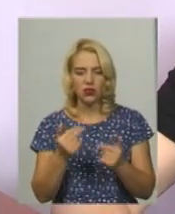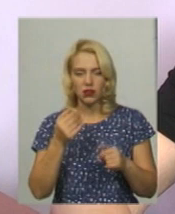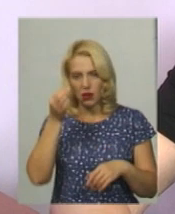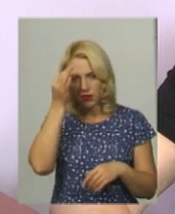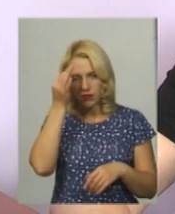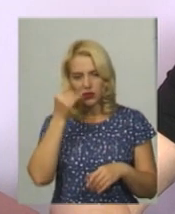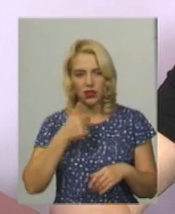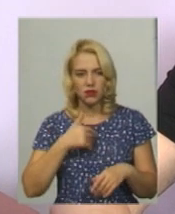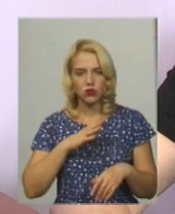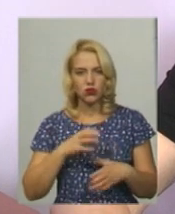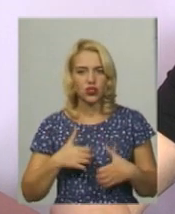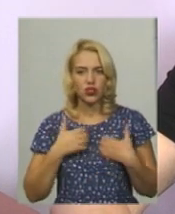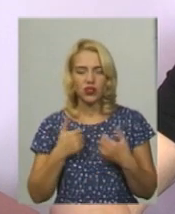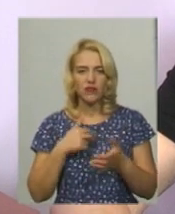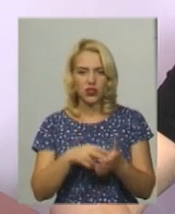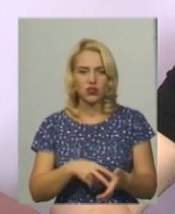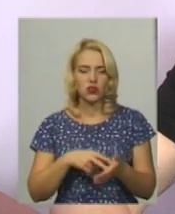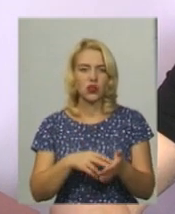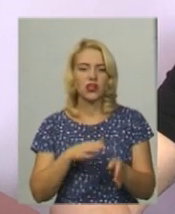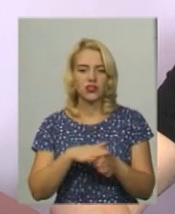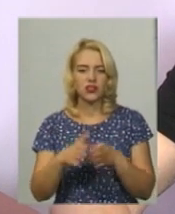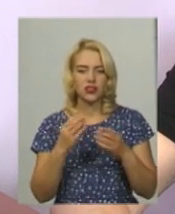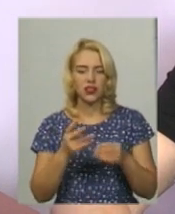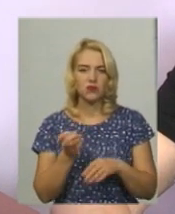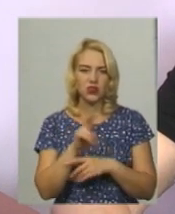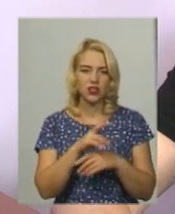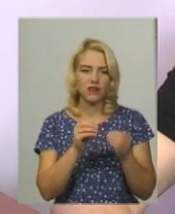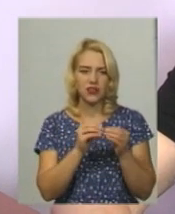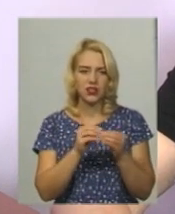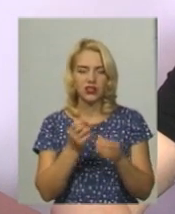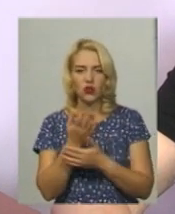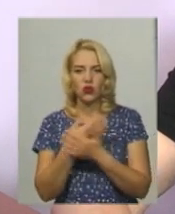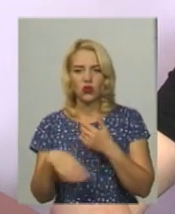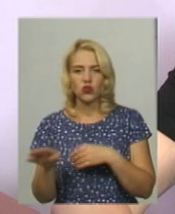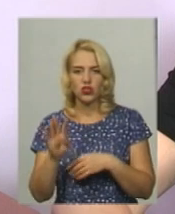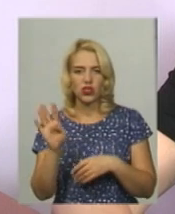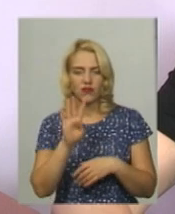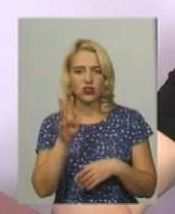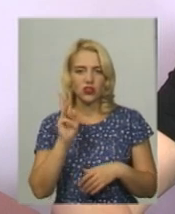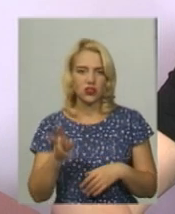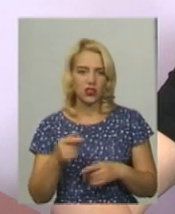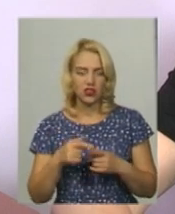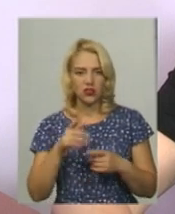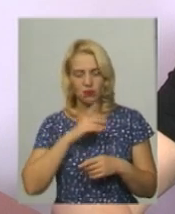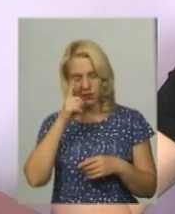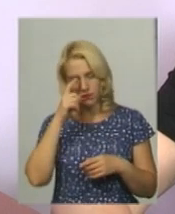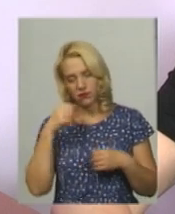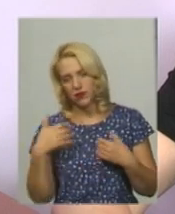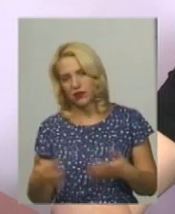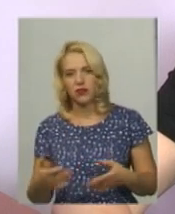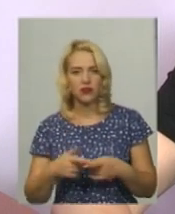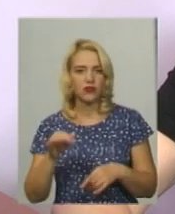було жахливо. Я вистояла тоді майже цілий день. Я прийшла десь о 10, а пішла о 16, навіть пів на п'яту. Навіть втрачала свідомість, людей